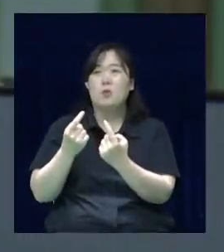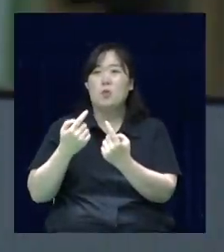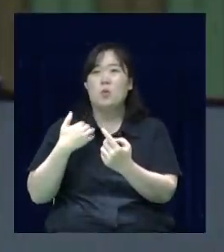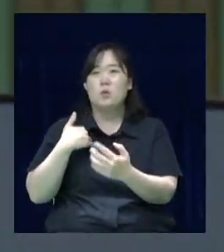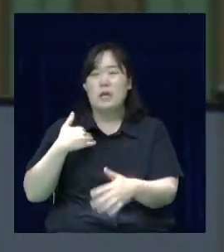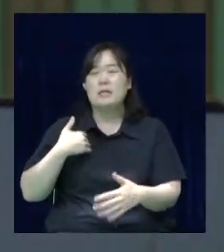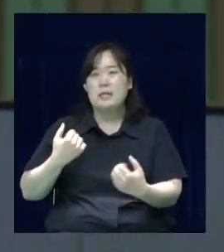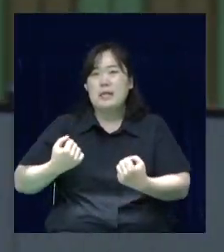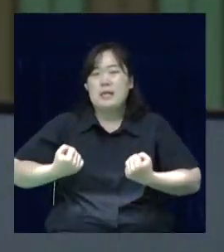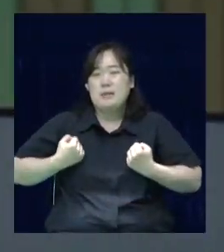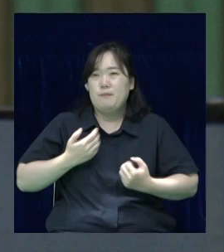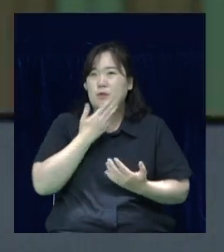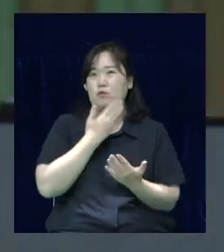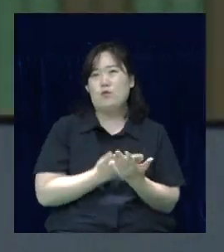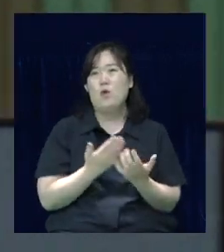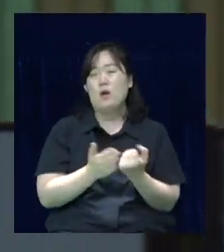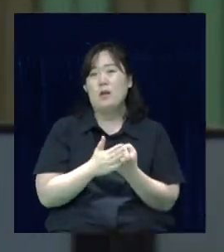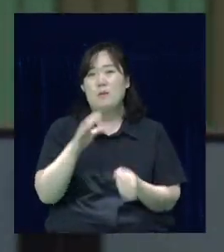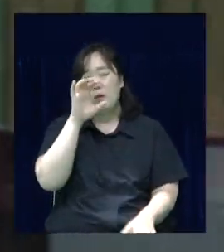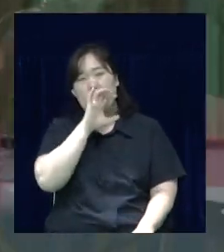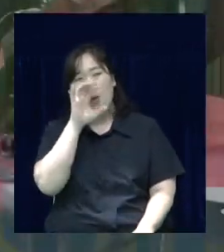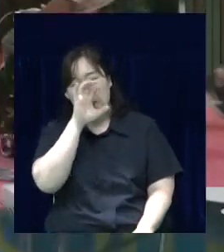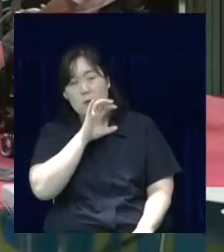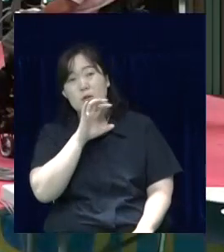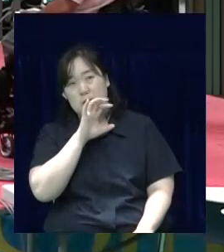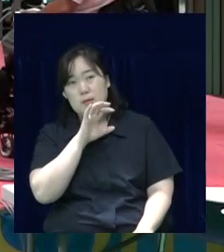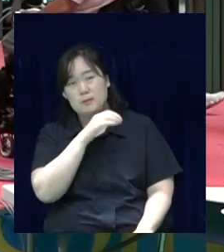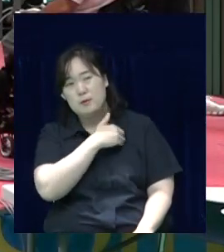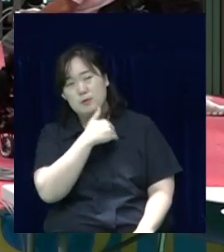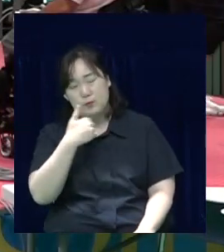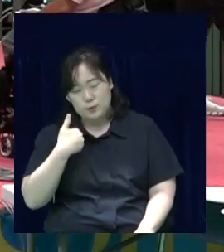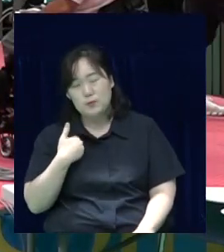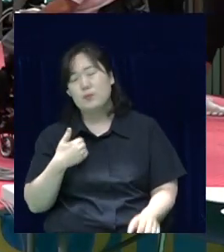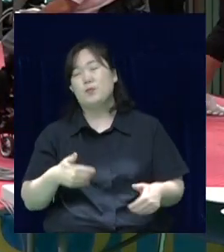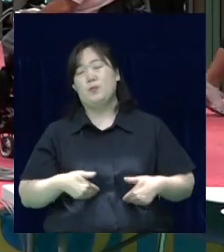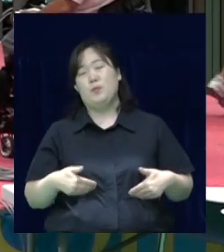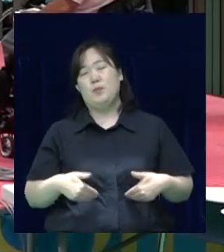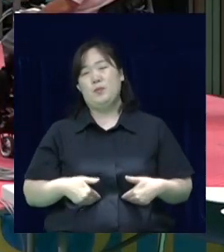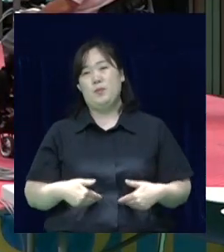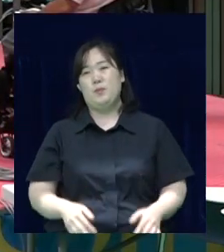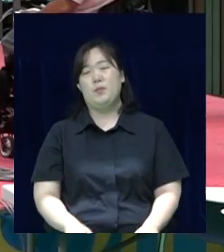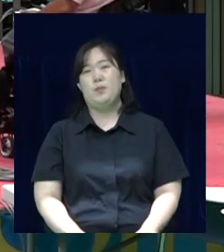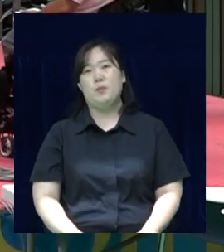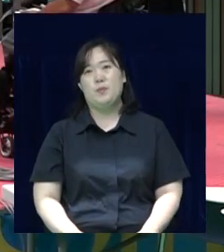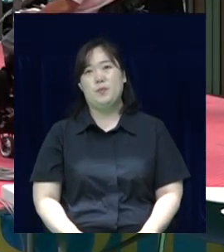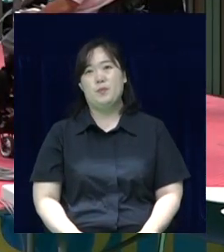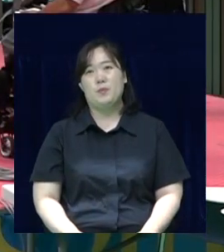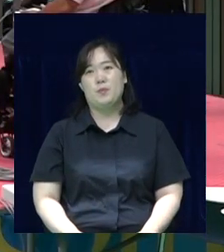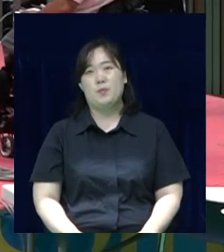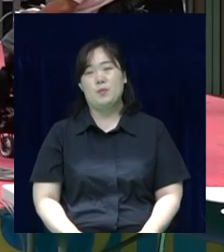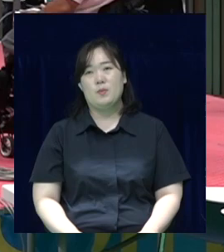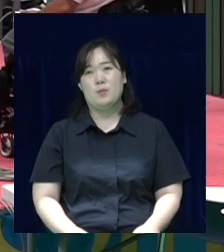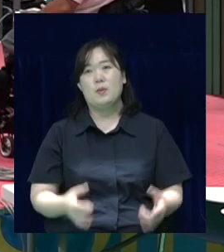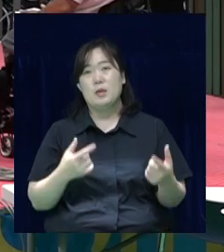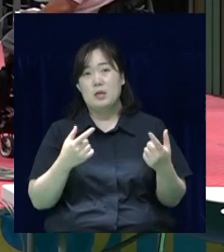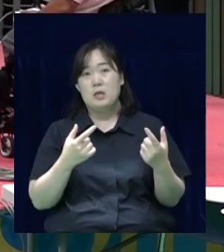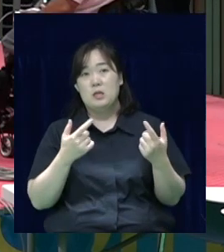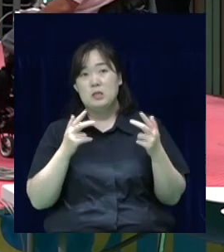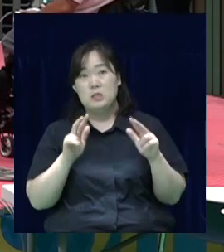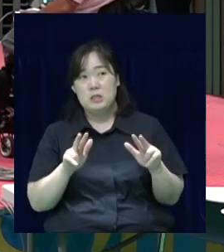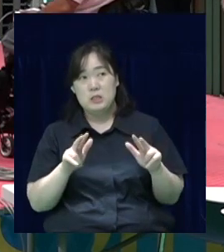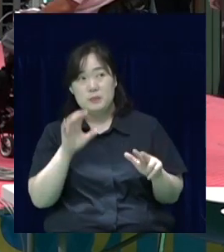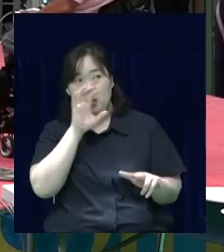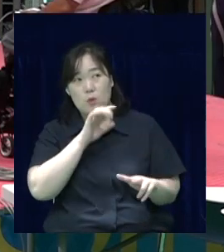크기 때문에 연습 때 이걸 충분히 해야지만 이걸 할 수 있습니다. 아, 그렇군요. 예. 지금 이렇게 나타난 부분은 그러면 연습량이